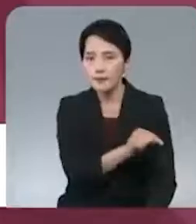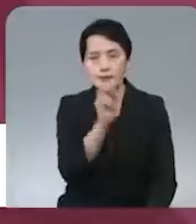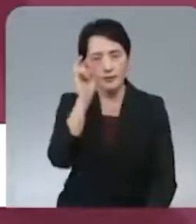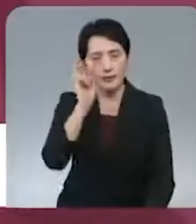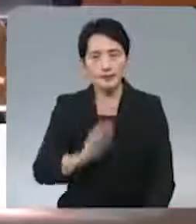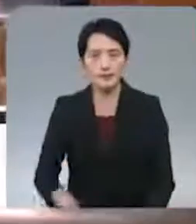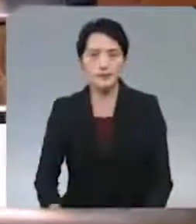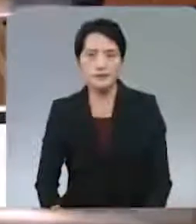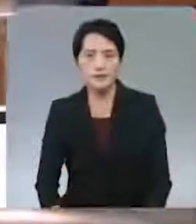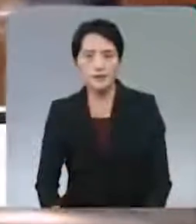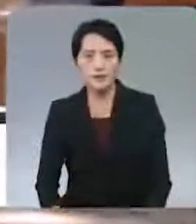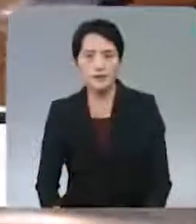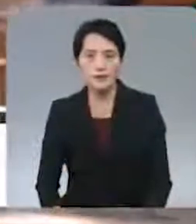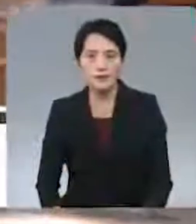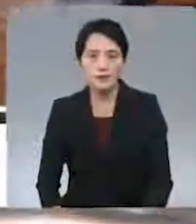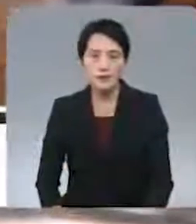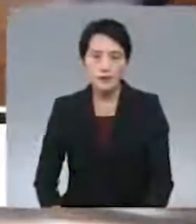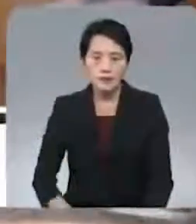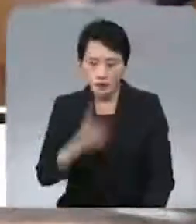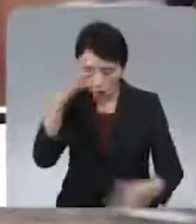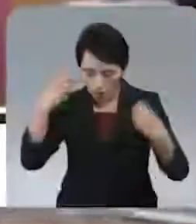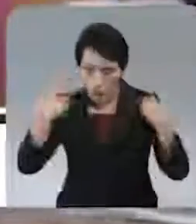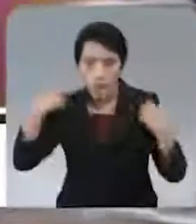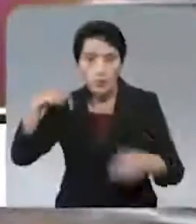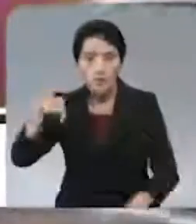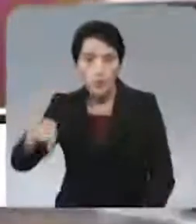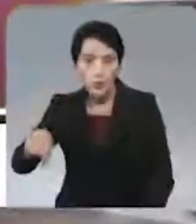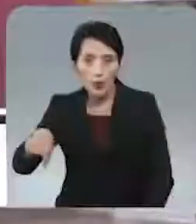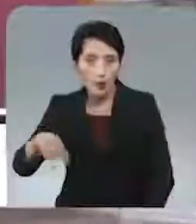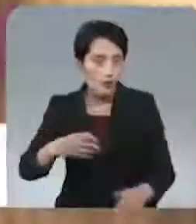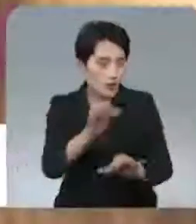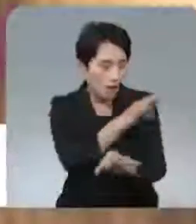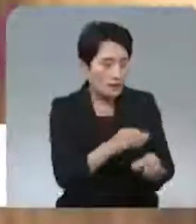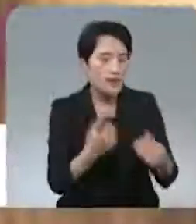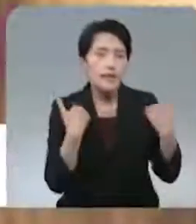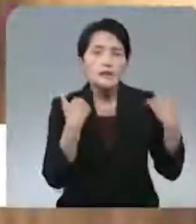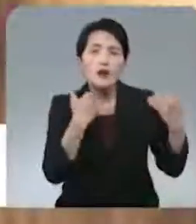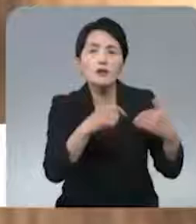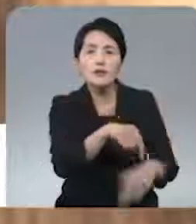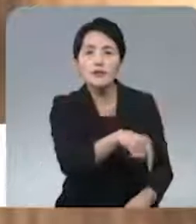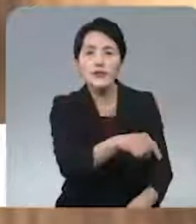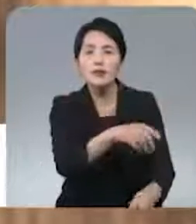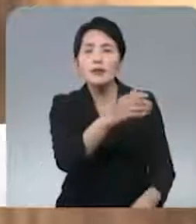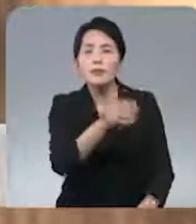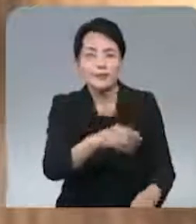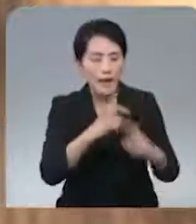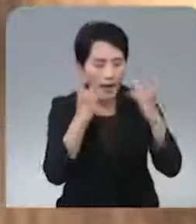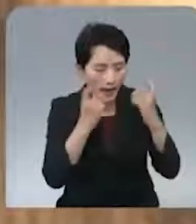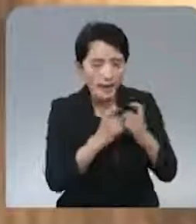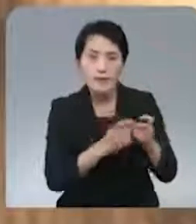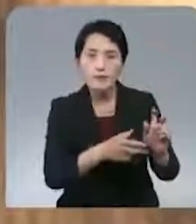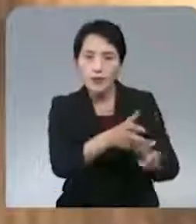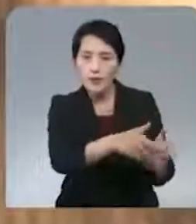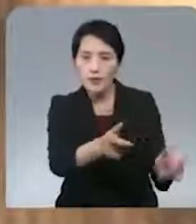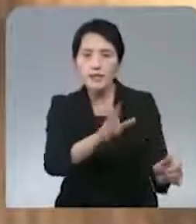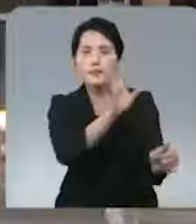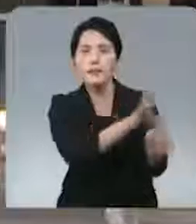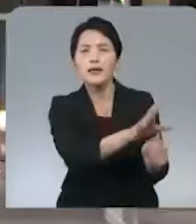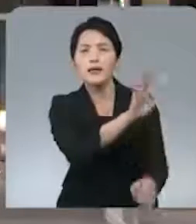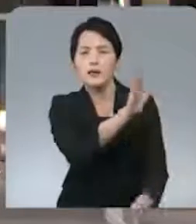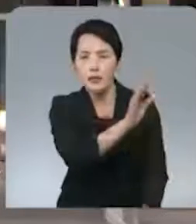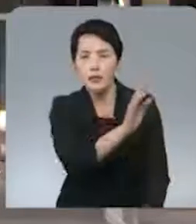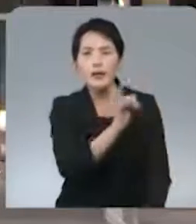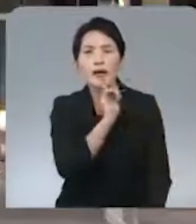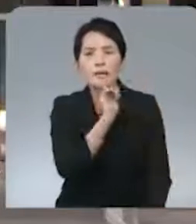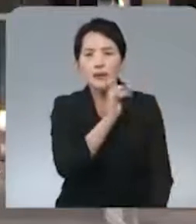锡悦则专注于准备电视辩论会，并在社交媒体发文称，需准备好应对北韩在美国集中